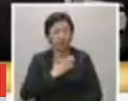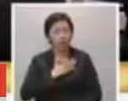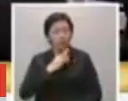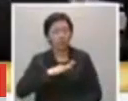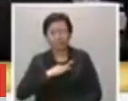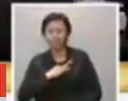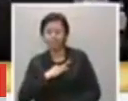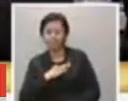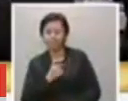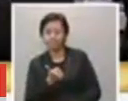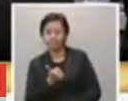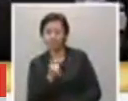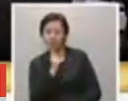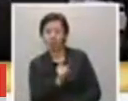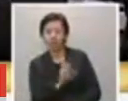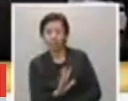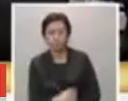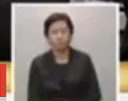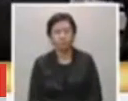ไม่ว่ากัน